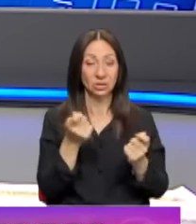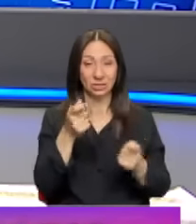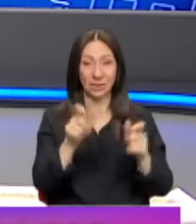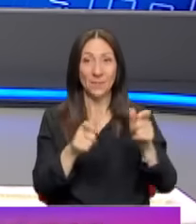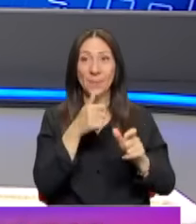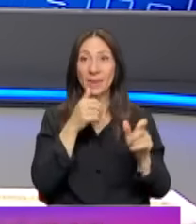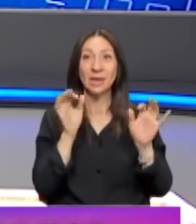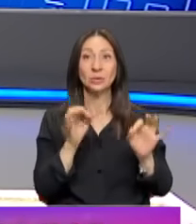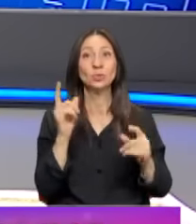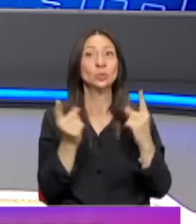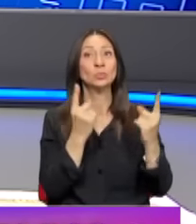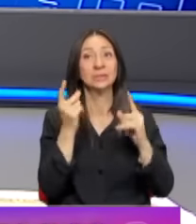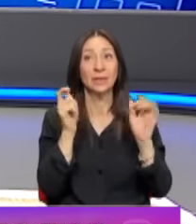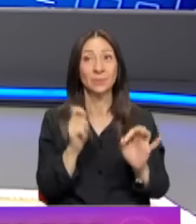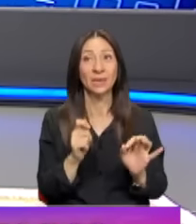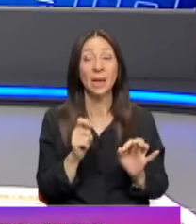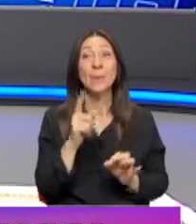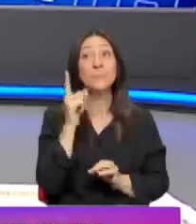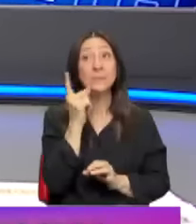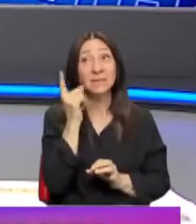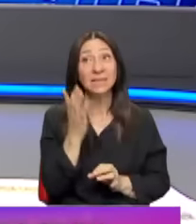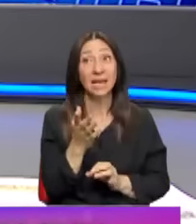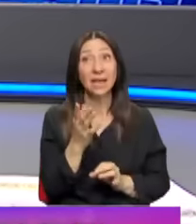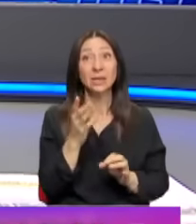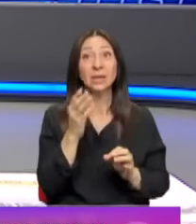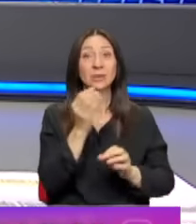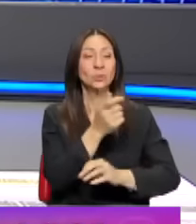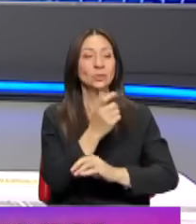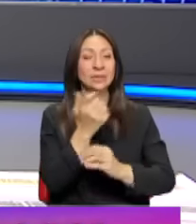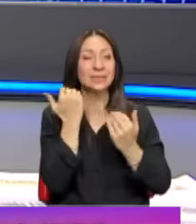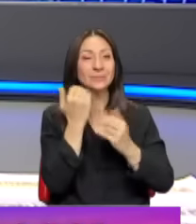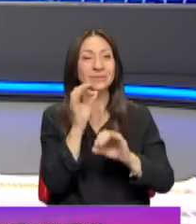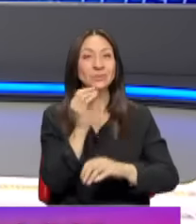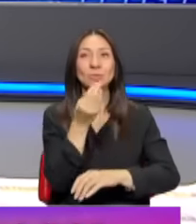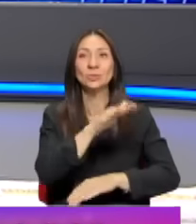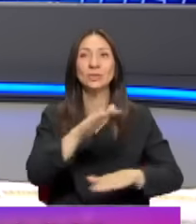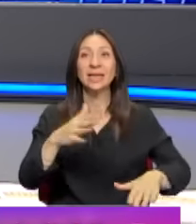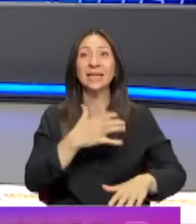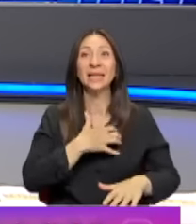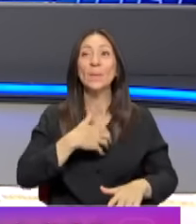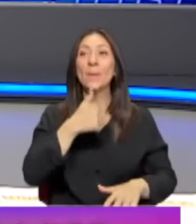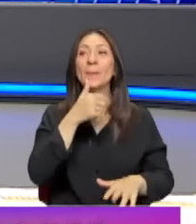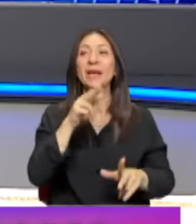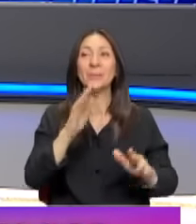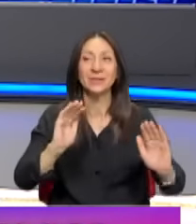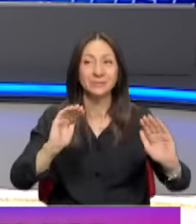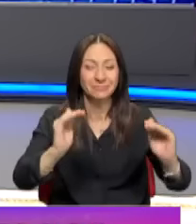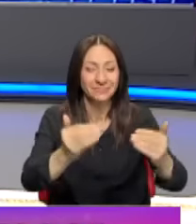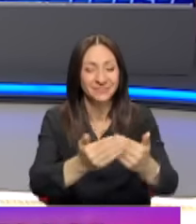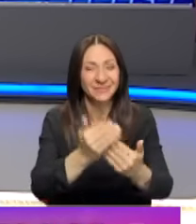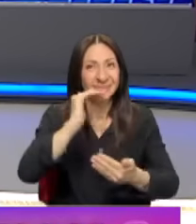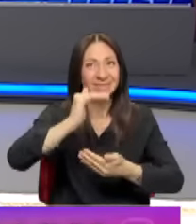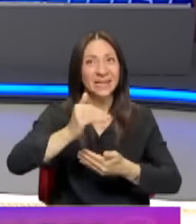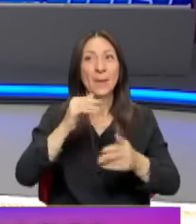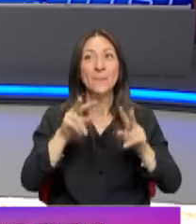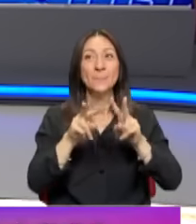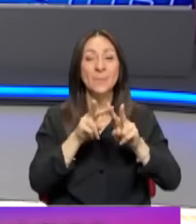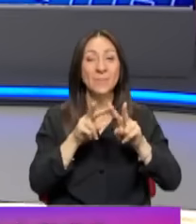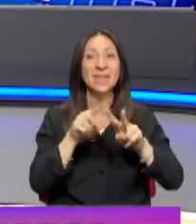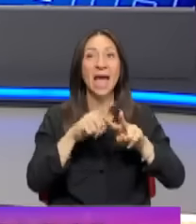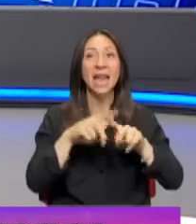Çalışanlarına Babalar Günü sürprizi yaptılar. Bir de Çocuk Esirgeme Kurumu'nda kendilerine baba şefkatiyle yaklaşan Mehmet